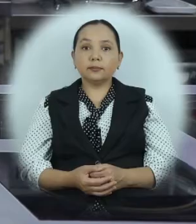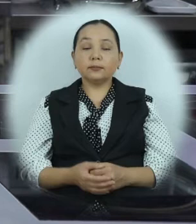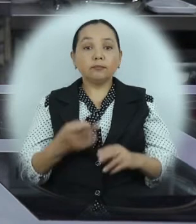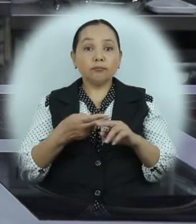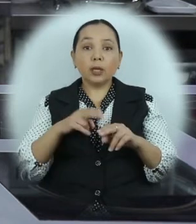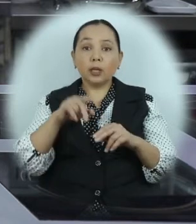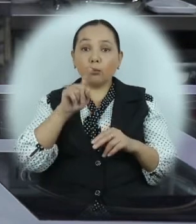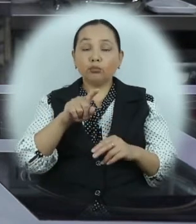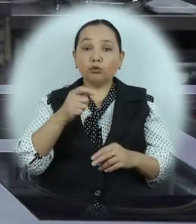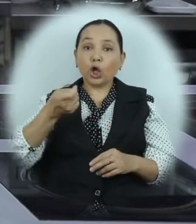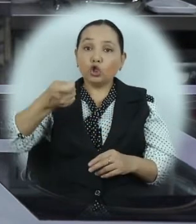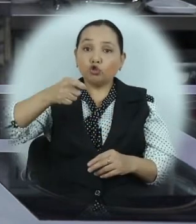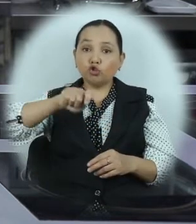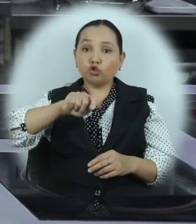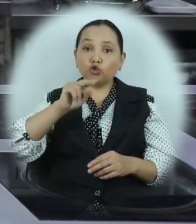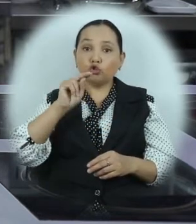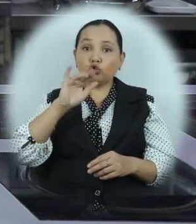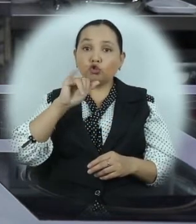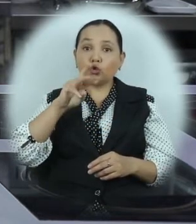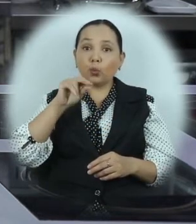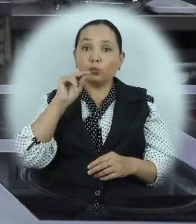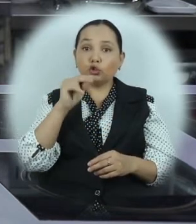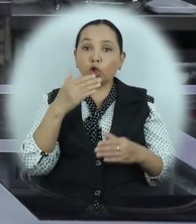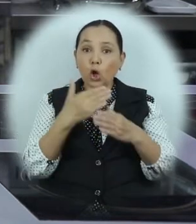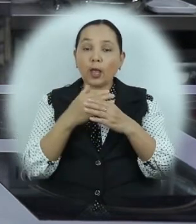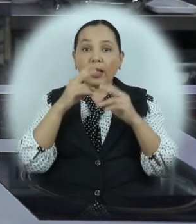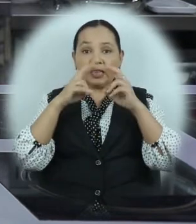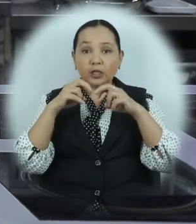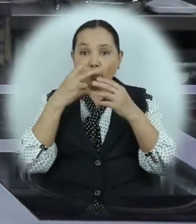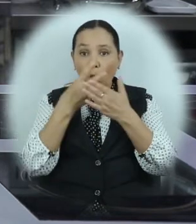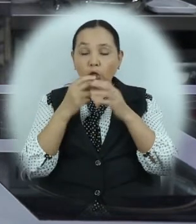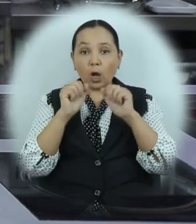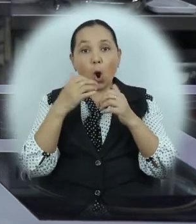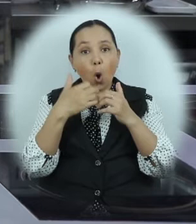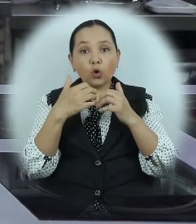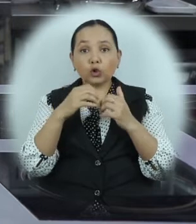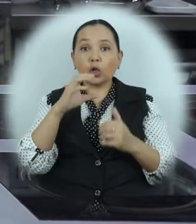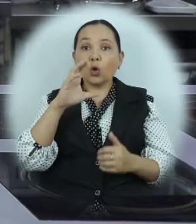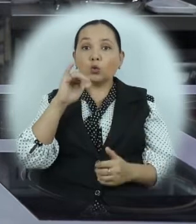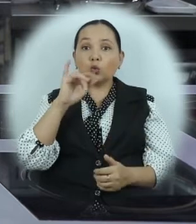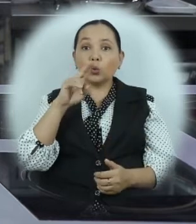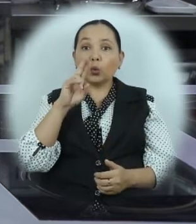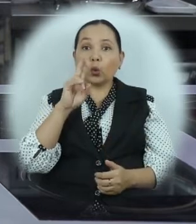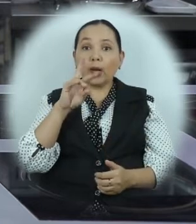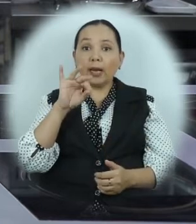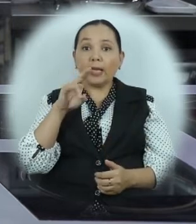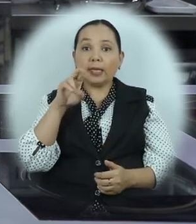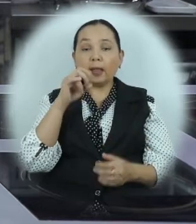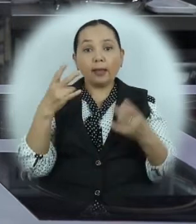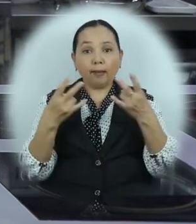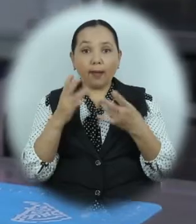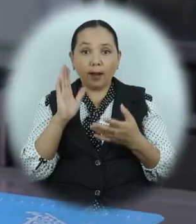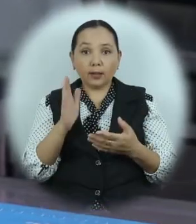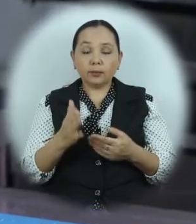Mana bunday cho'mich yordamida tekshirib olishingiz mumkin. O'rtacha suyuqlikda bo'lishi